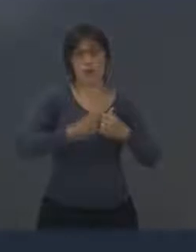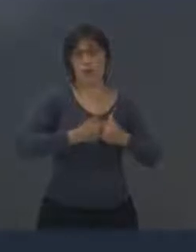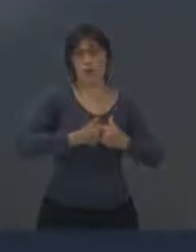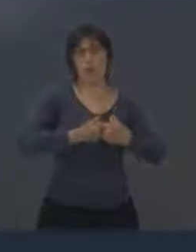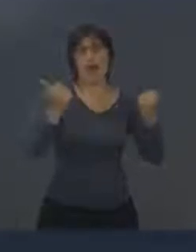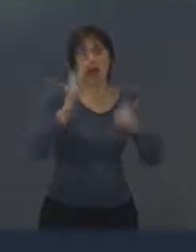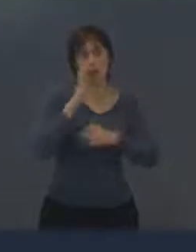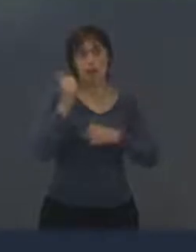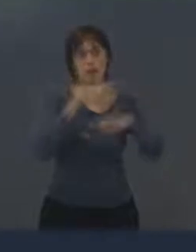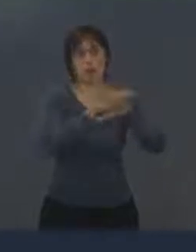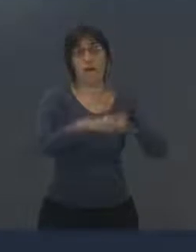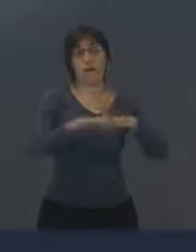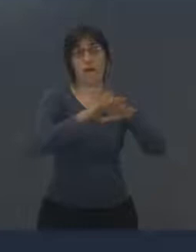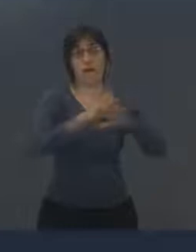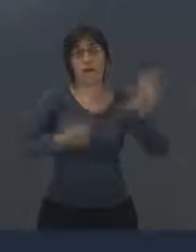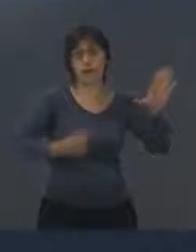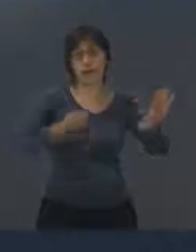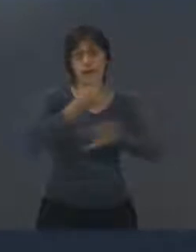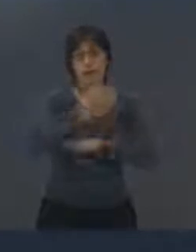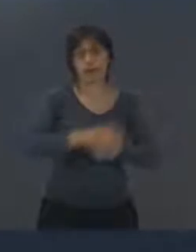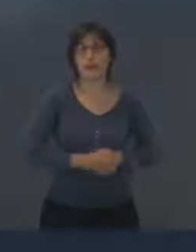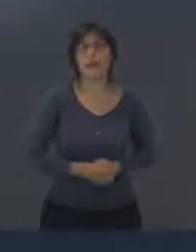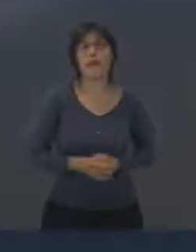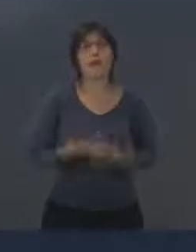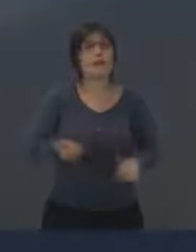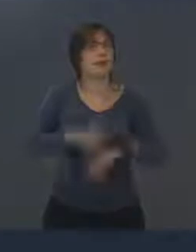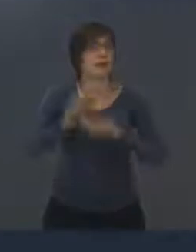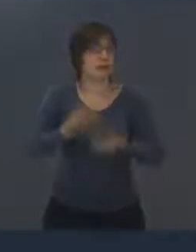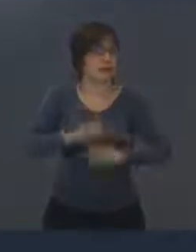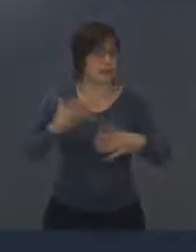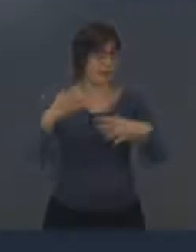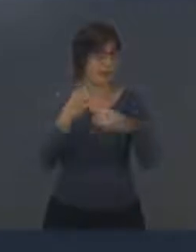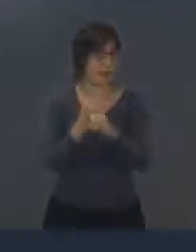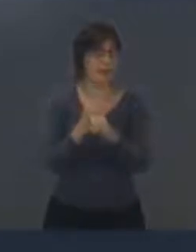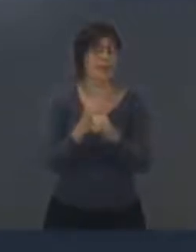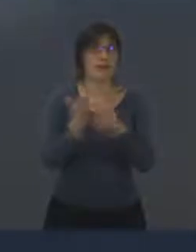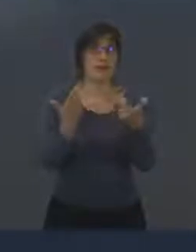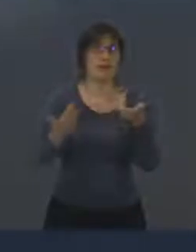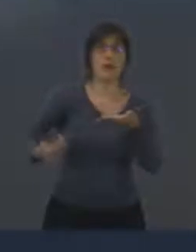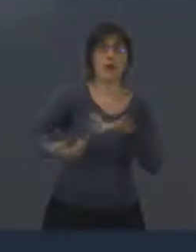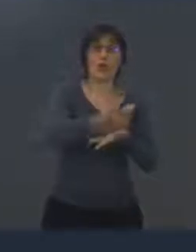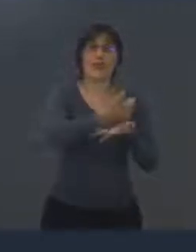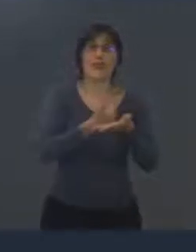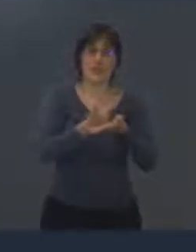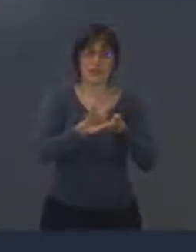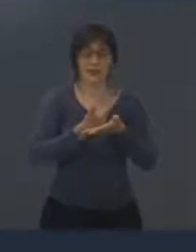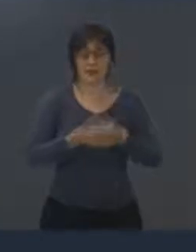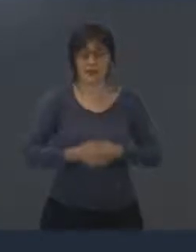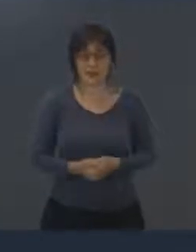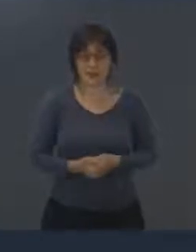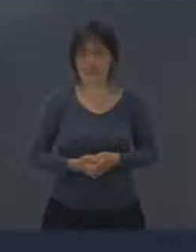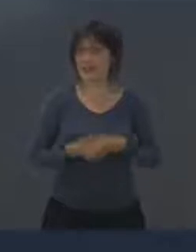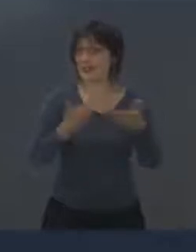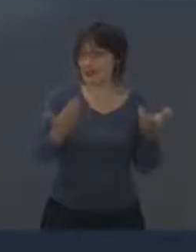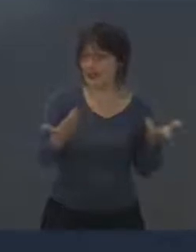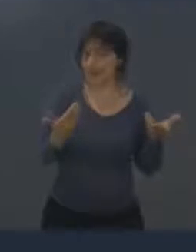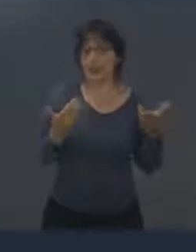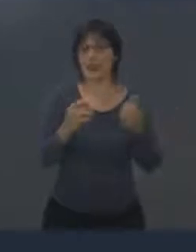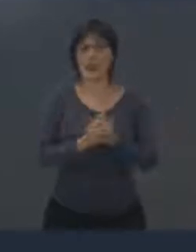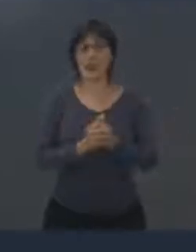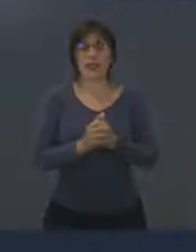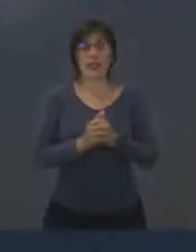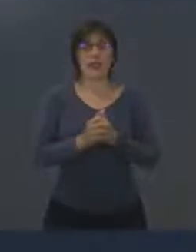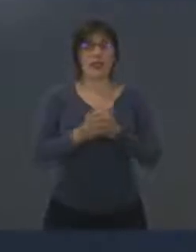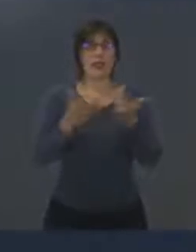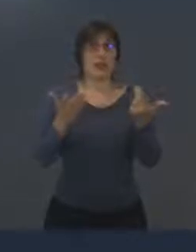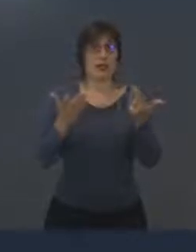persistant. Un mot d'abord sur la question des recettes de notre collectivité. Et je veux vous dire sur ce point-là,